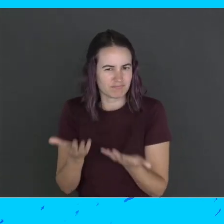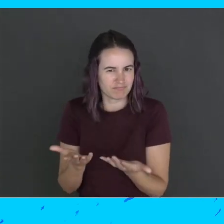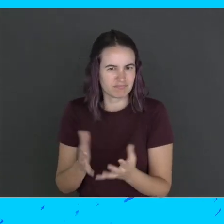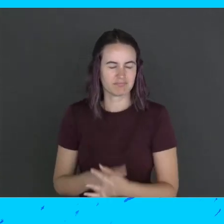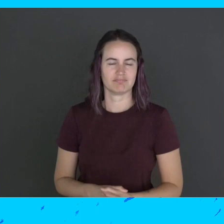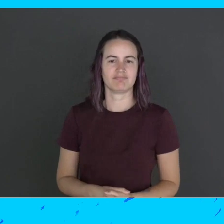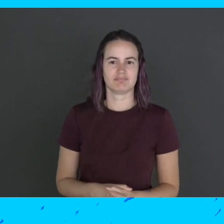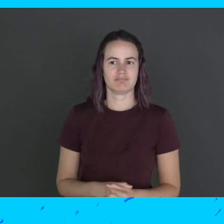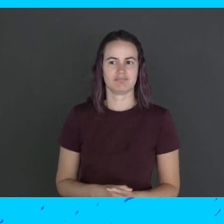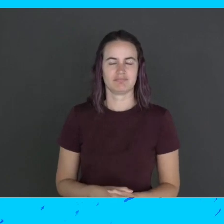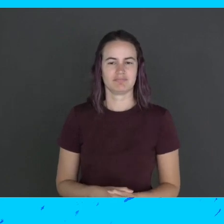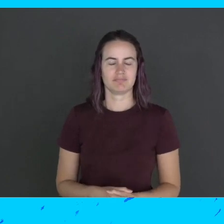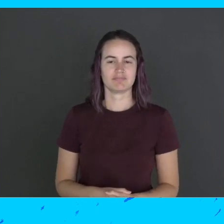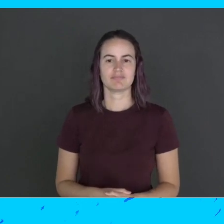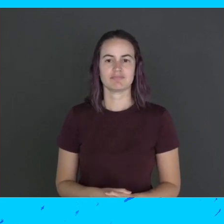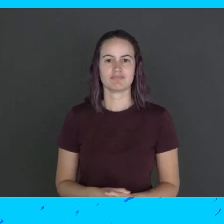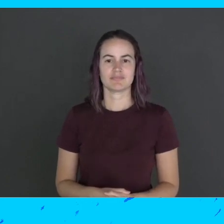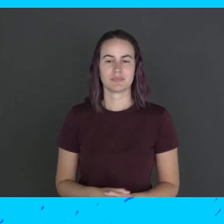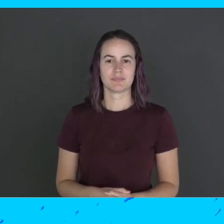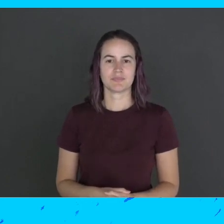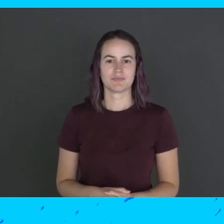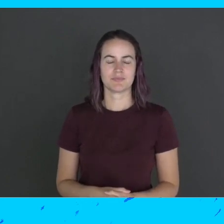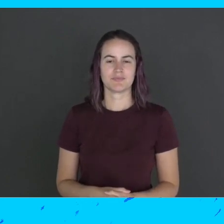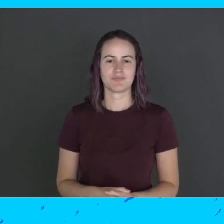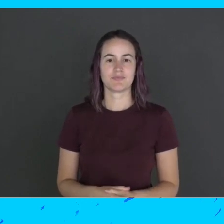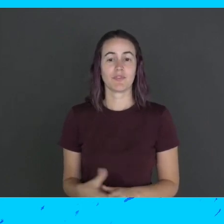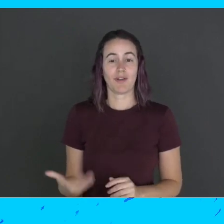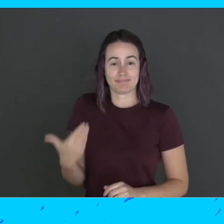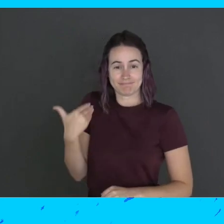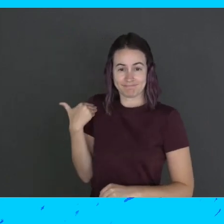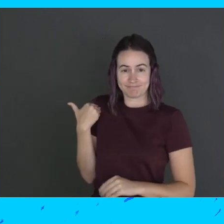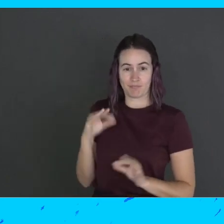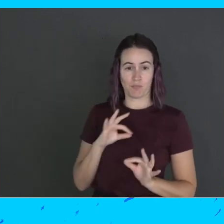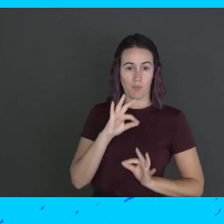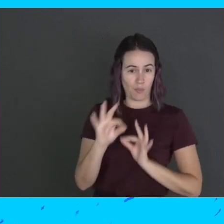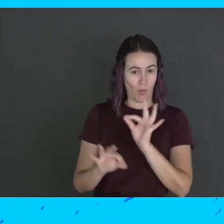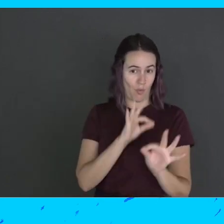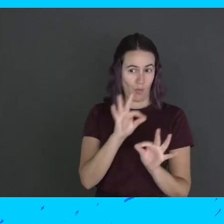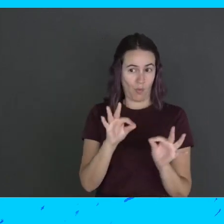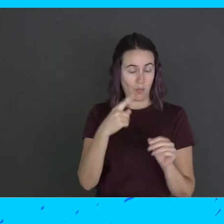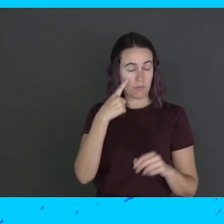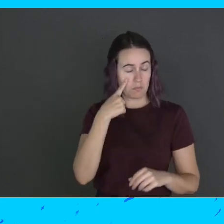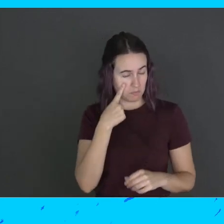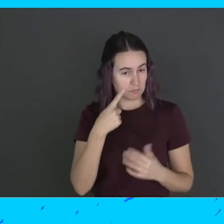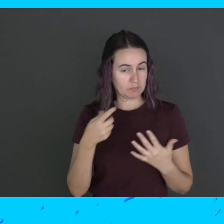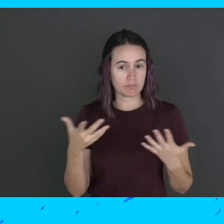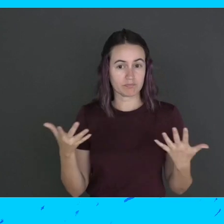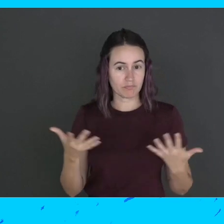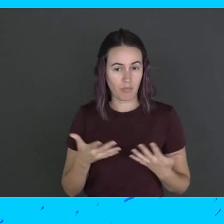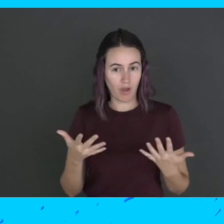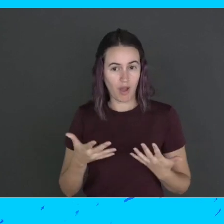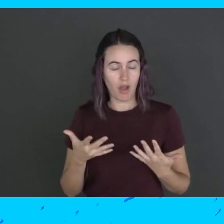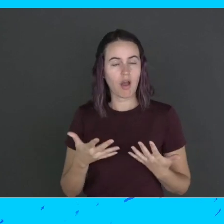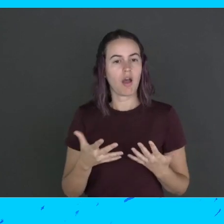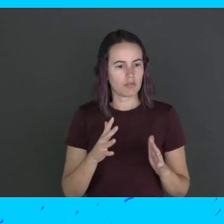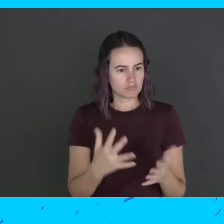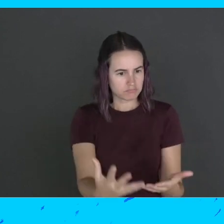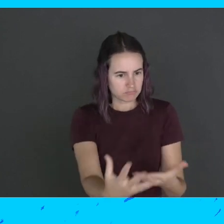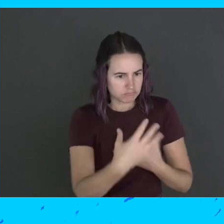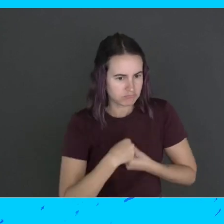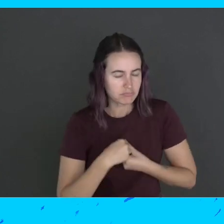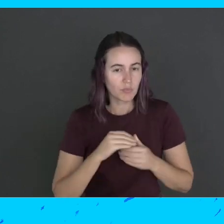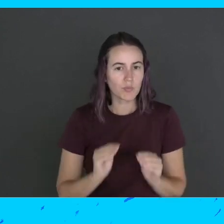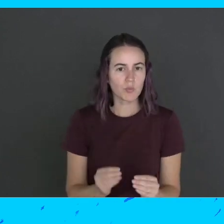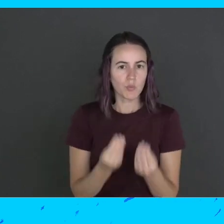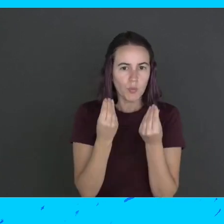leur santé sexuelle et reproductive, d'après ce que nous avons vu, ce qui les engage avec